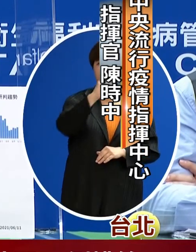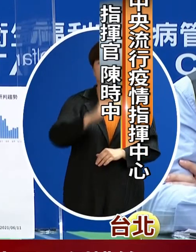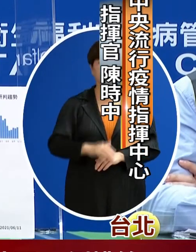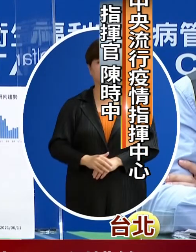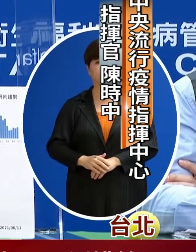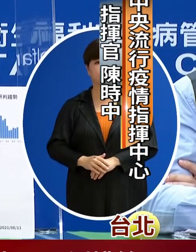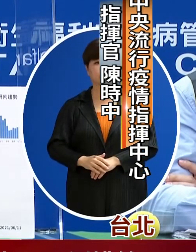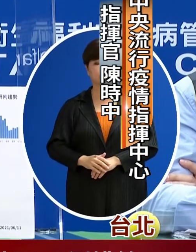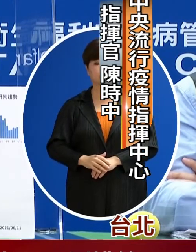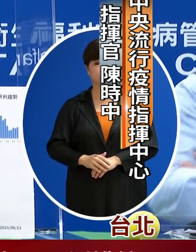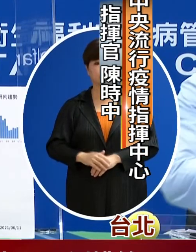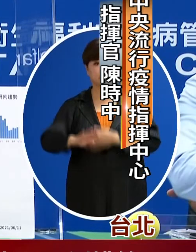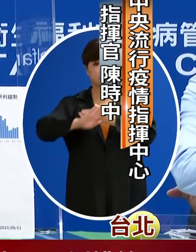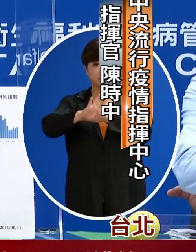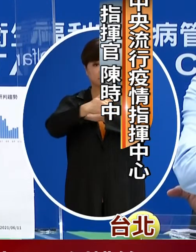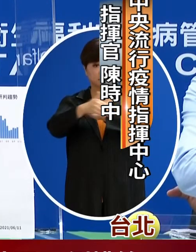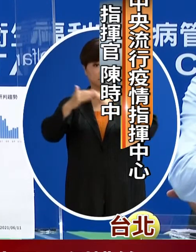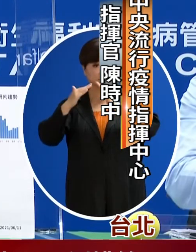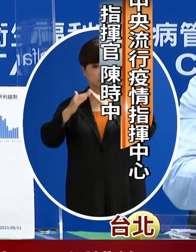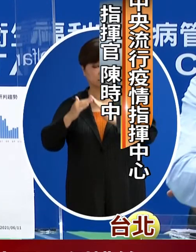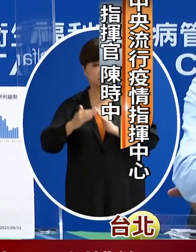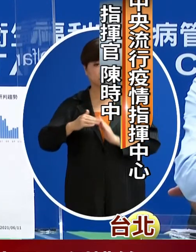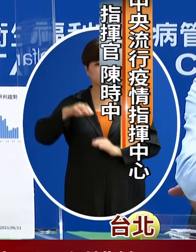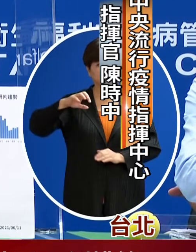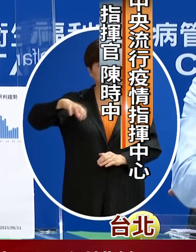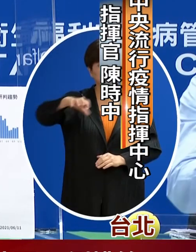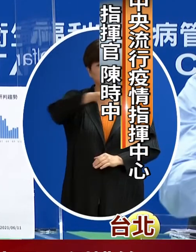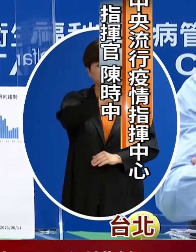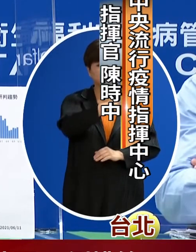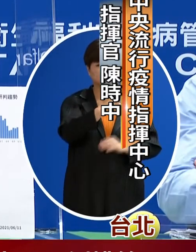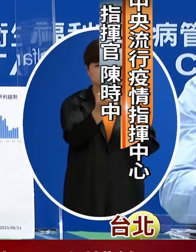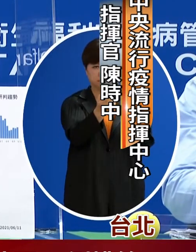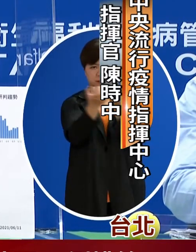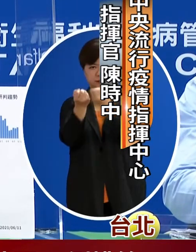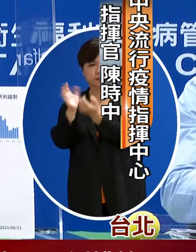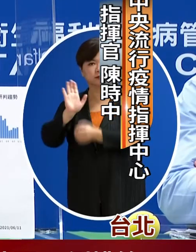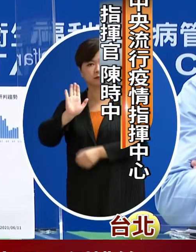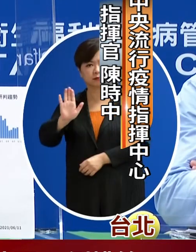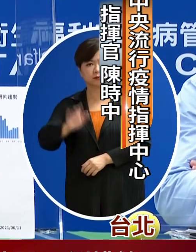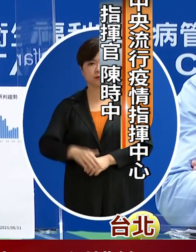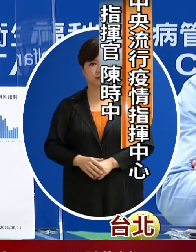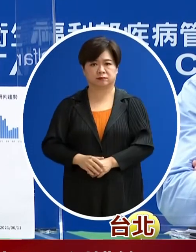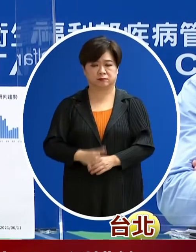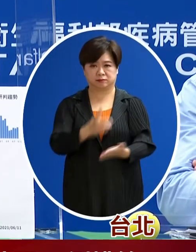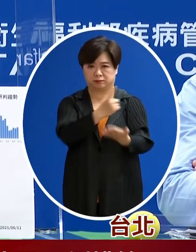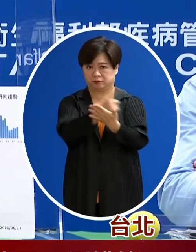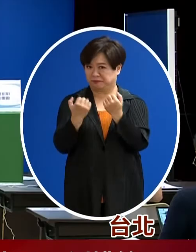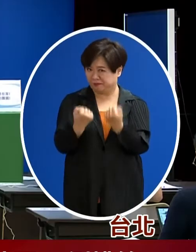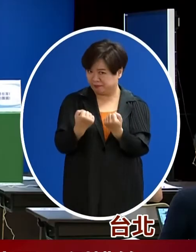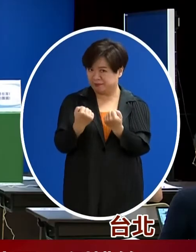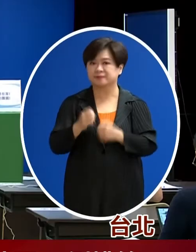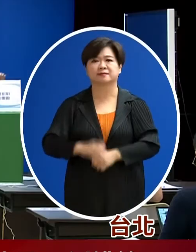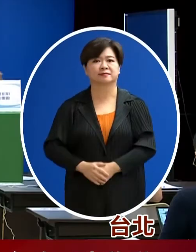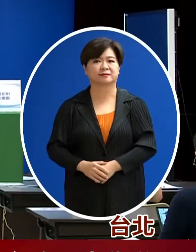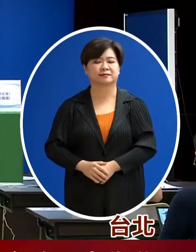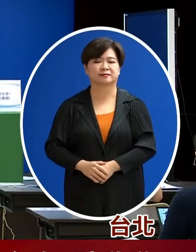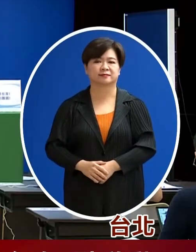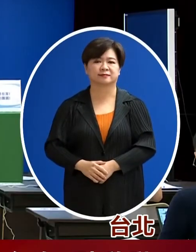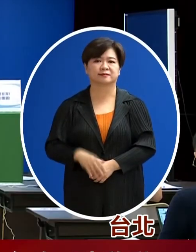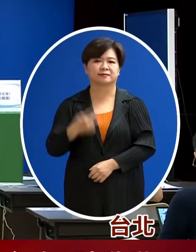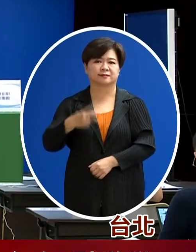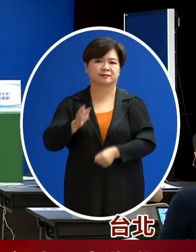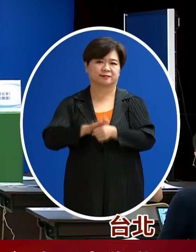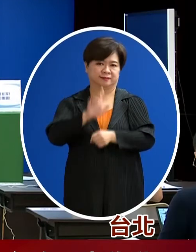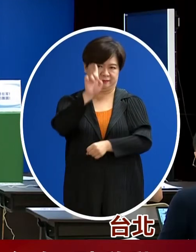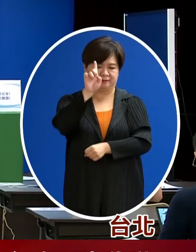那其他的县市也都有比较多的一些案例，那所以大家都要提高警觉。 那我五月节